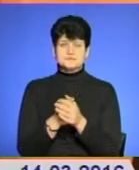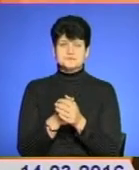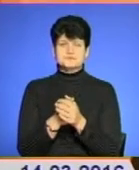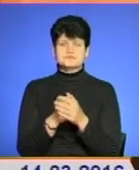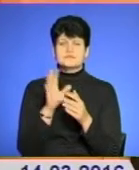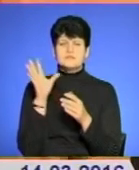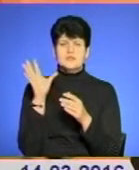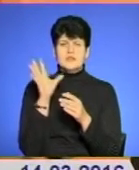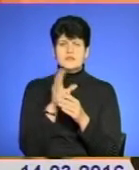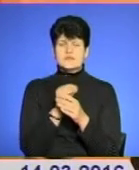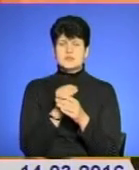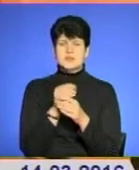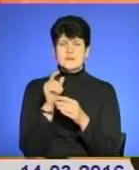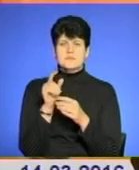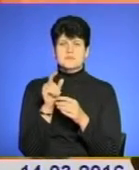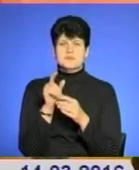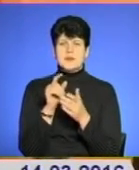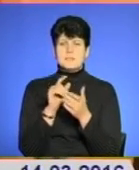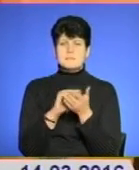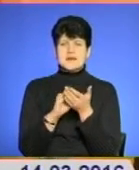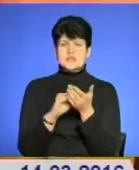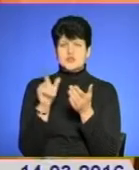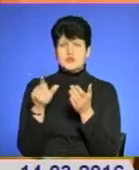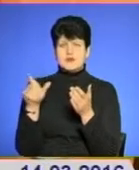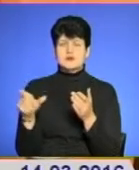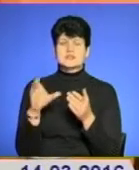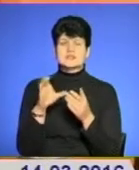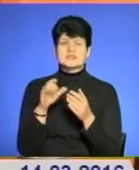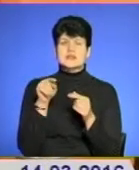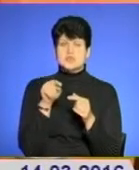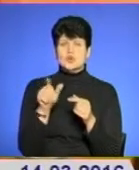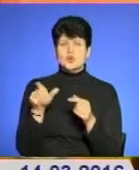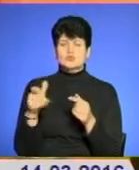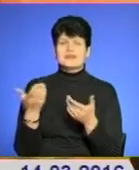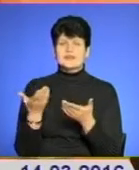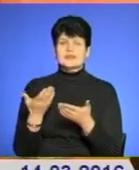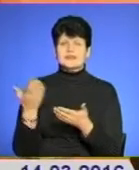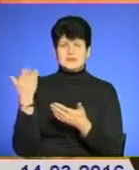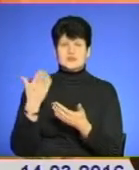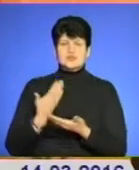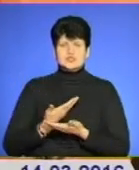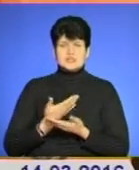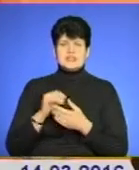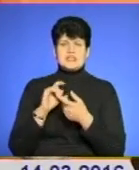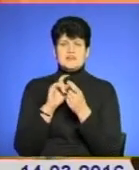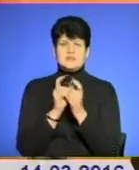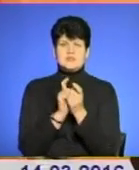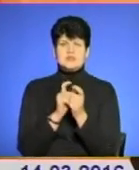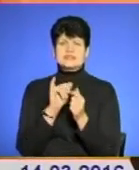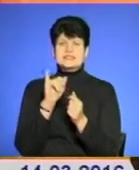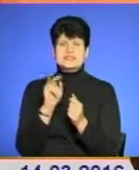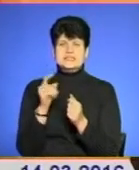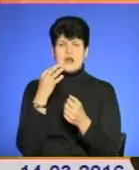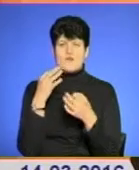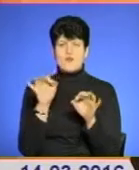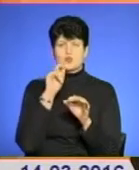всі персонажі, всі мої улюблені стрільчики – це ті люди, які жили, ті люди, які виборювали Україні волю, ті люди,